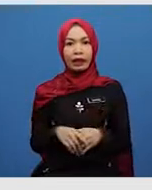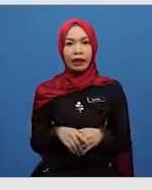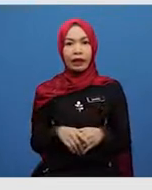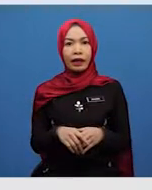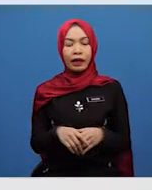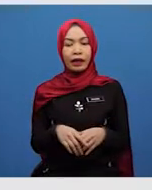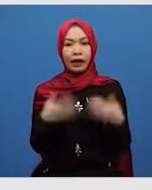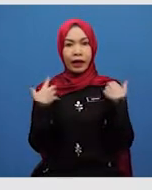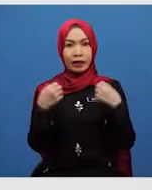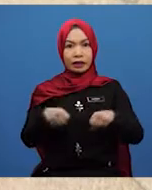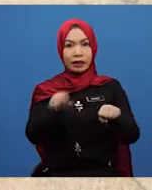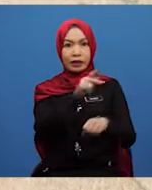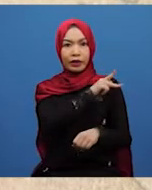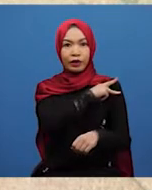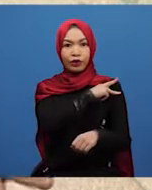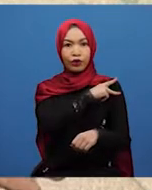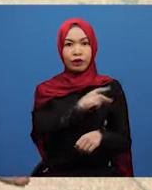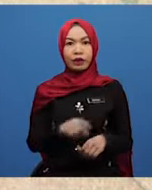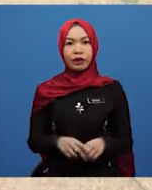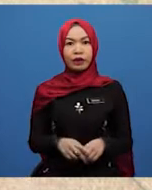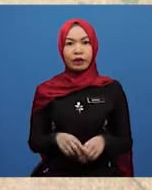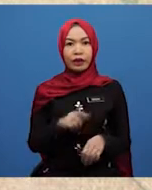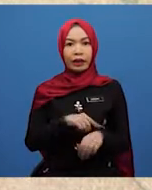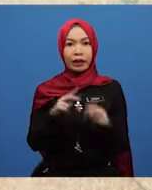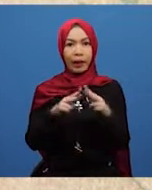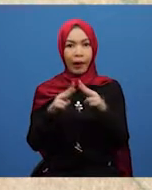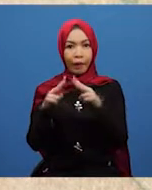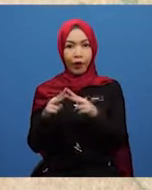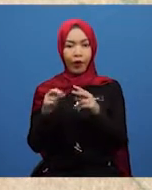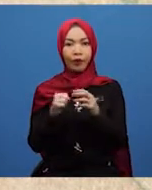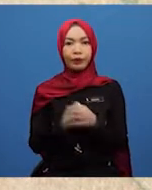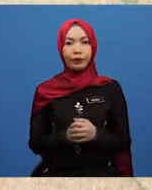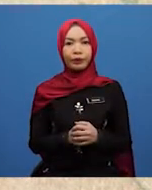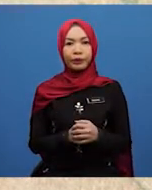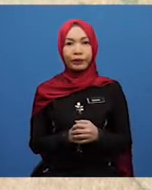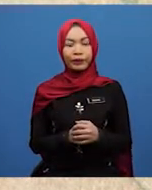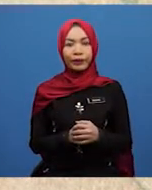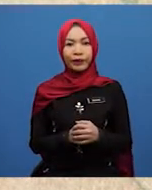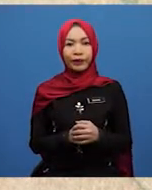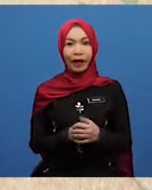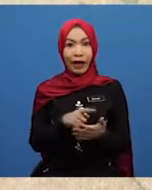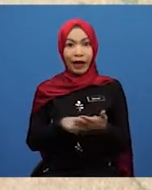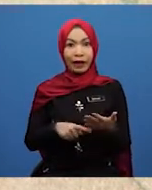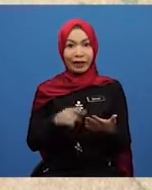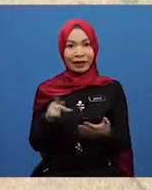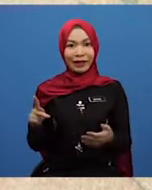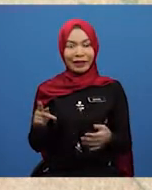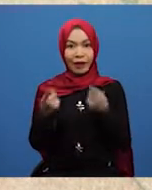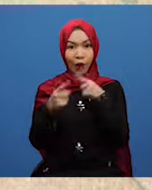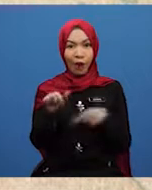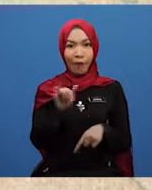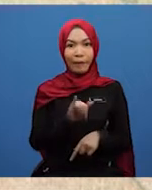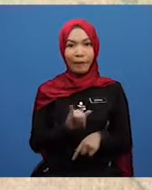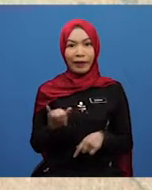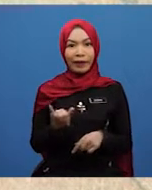di Sabah Baiklah Adakah jawaban anda sama seperti ini jika